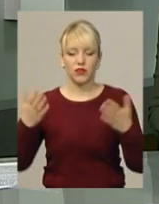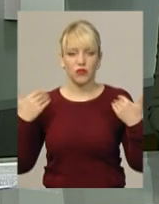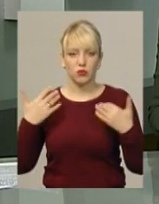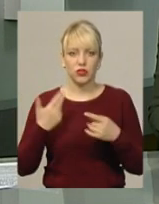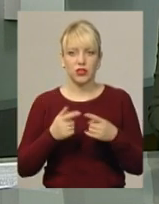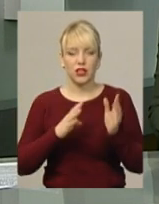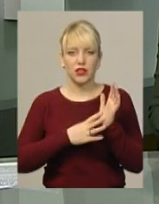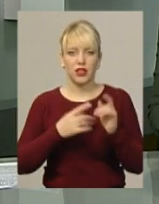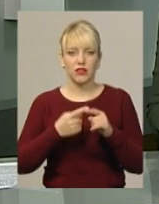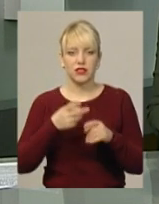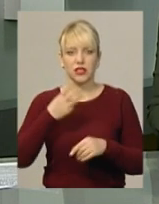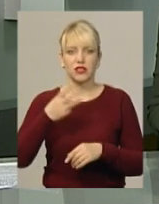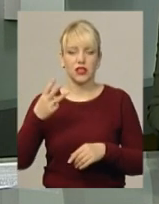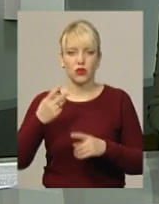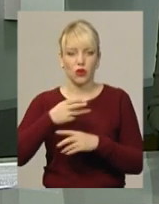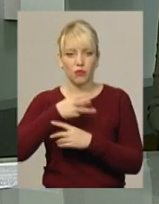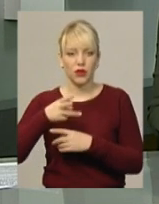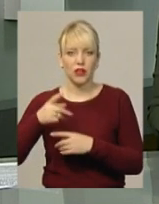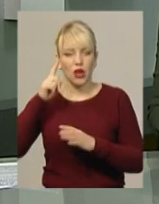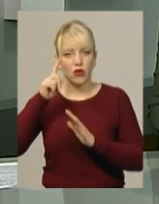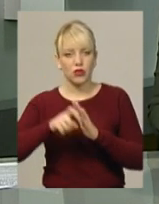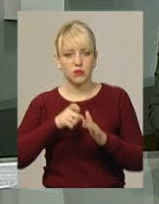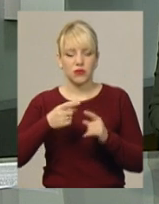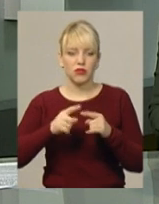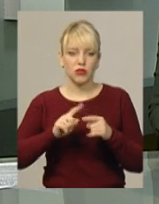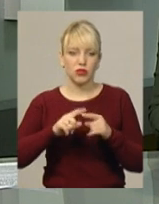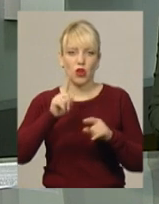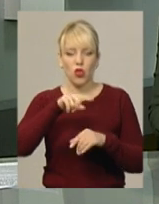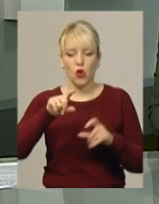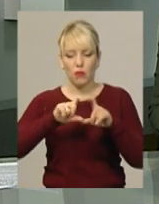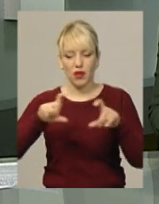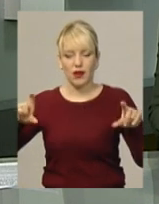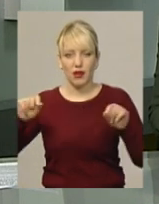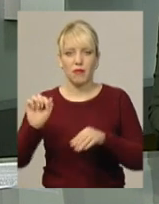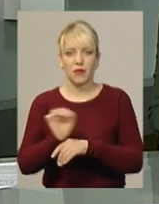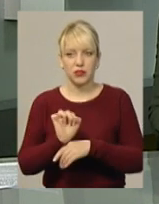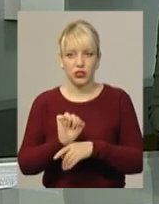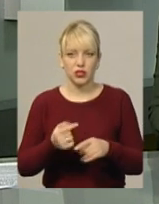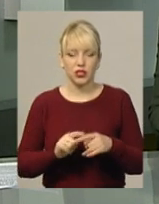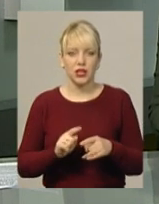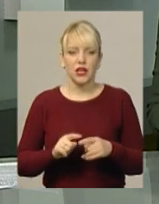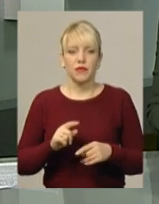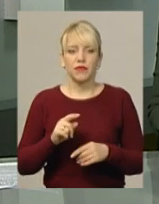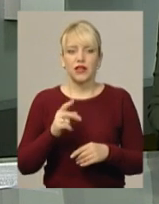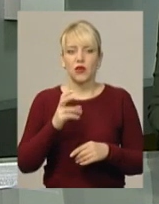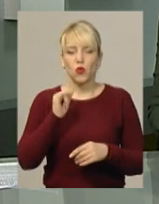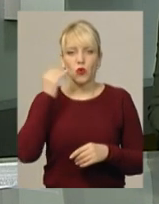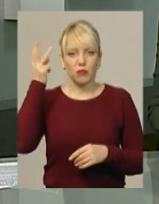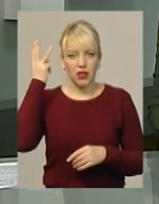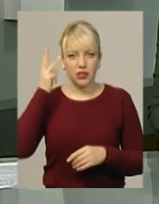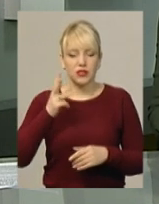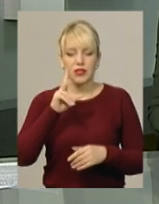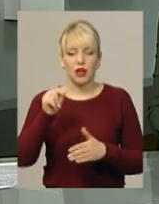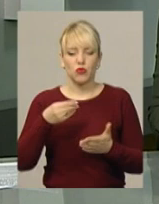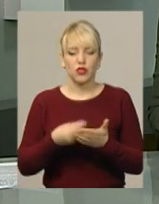приладів – аналітичні, тобто розпізнають номерні знаки та інші деталі. Найближчим часом, за інформацією Андрія Бондаренка, у Хмельницькому за